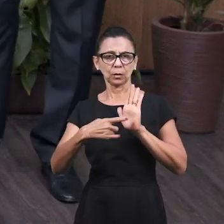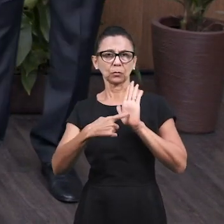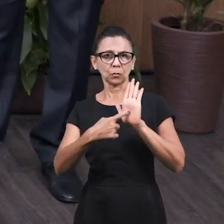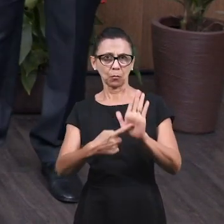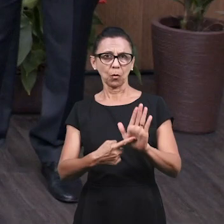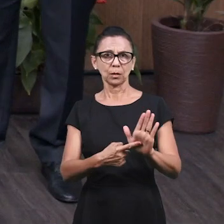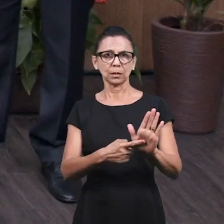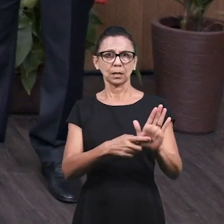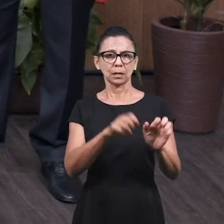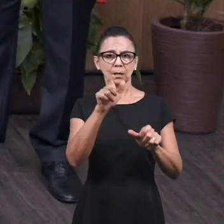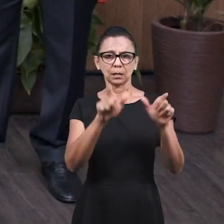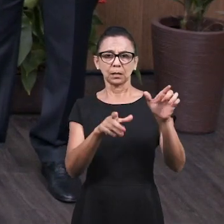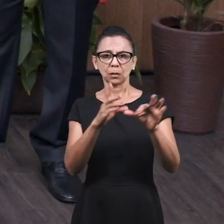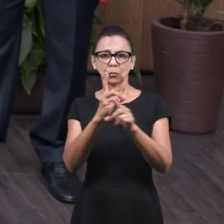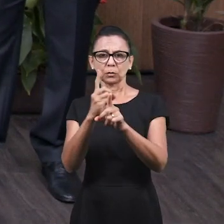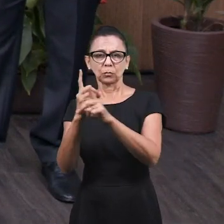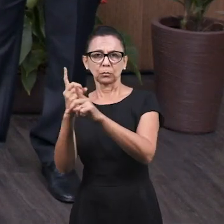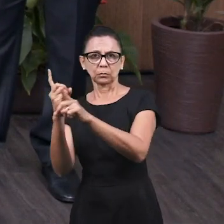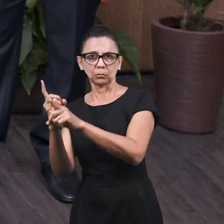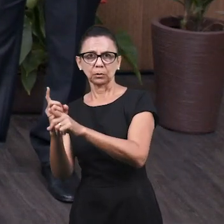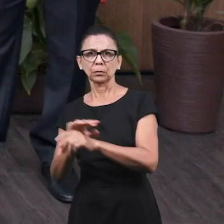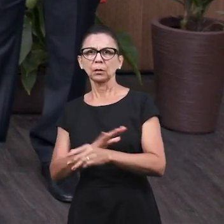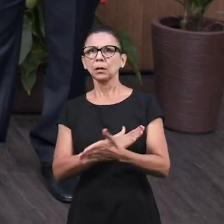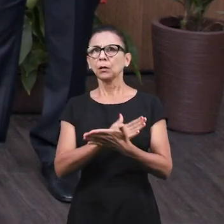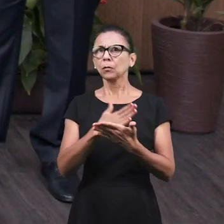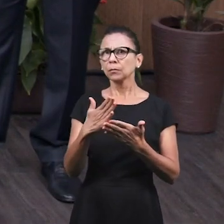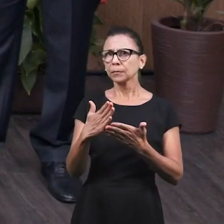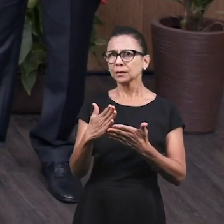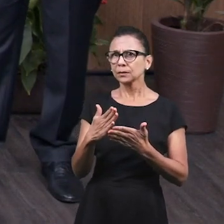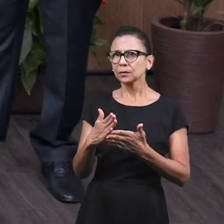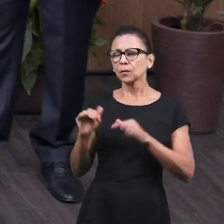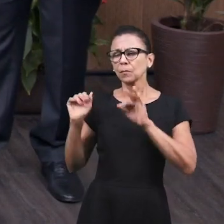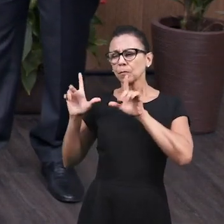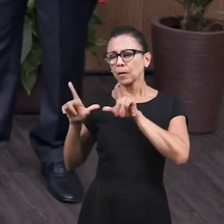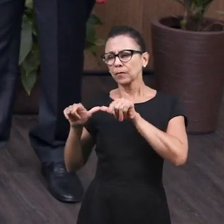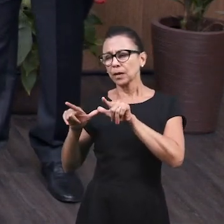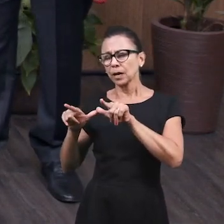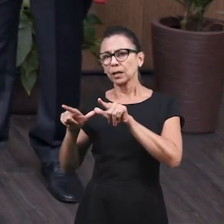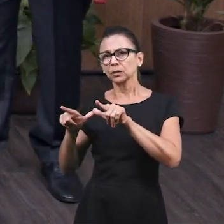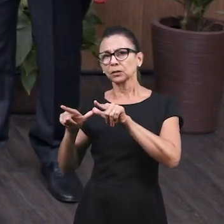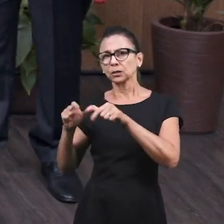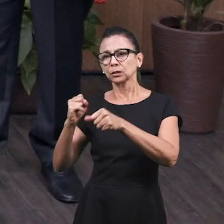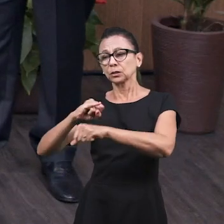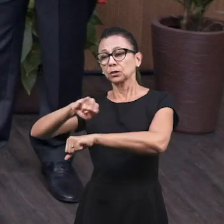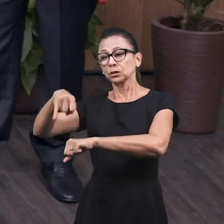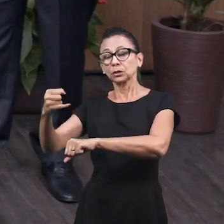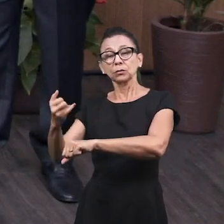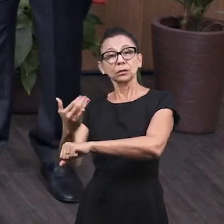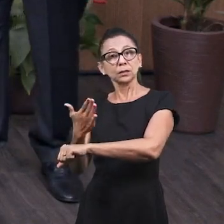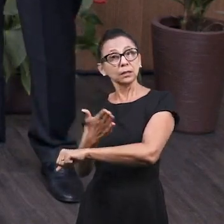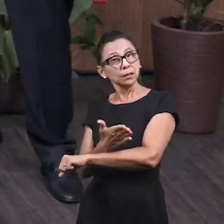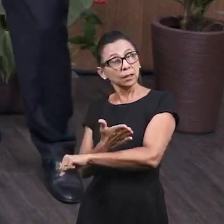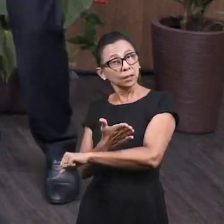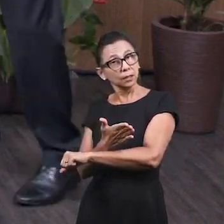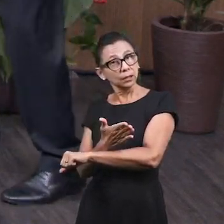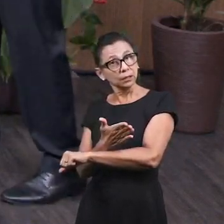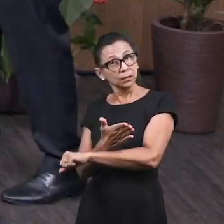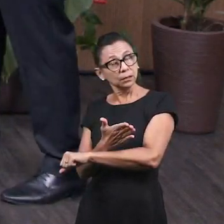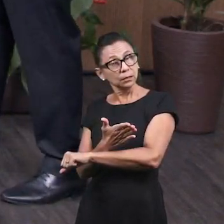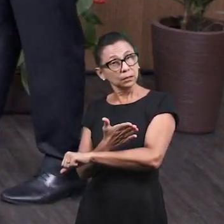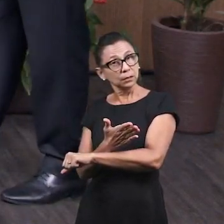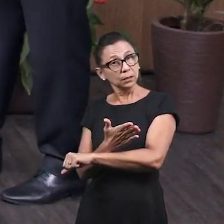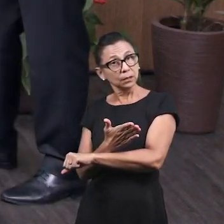Евангелие от Луки, главе 24, главе. Господь Иисус, Он встретился двум ученикам, которые шли